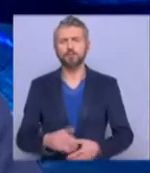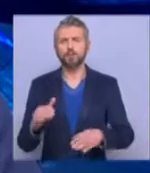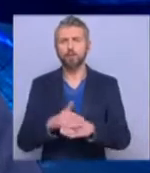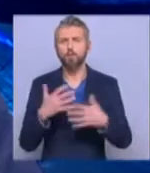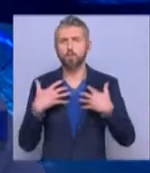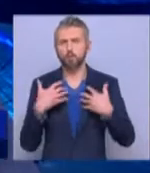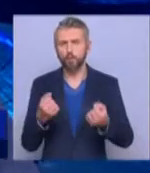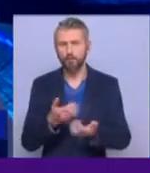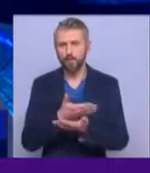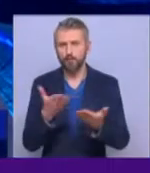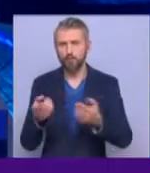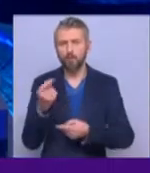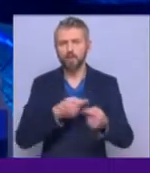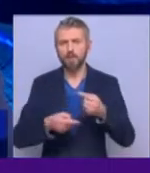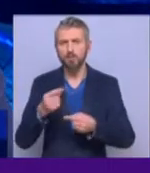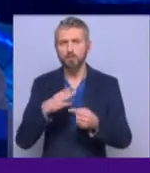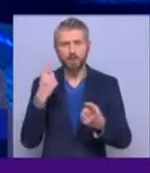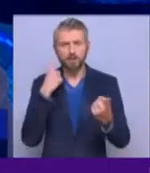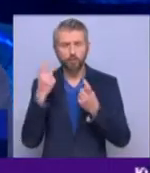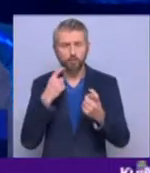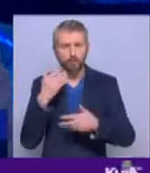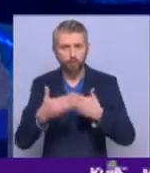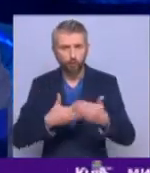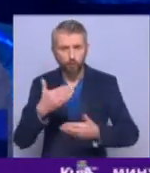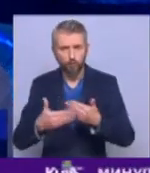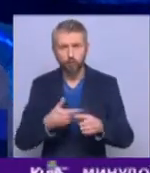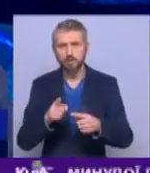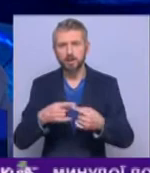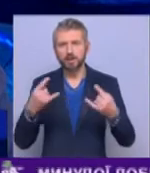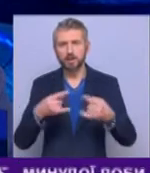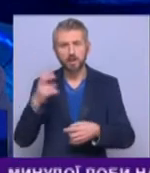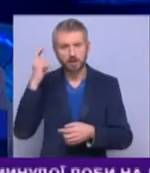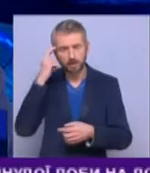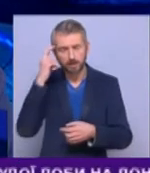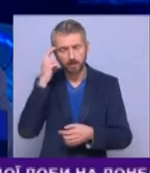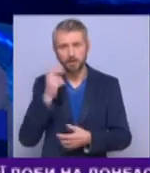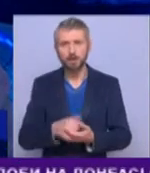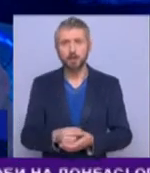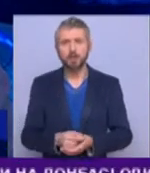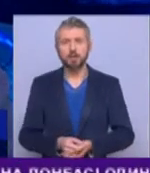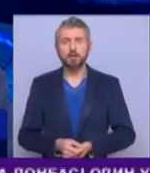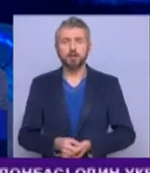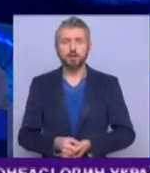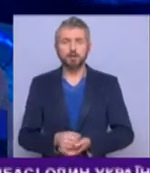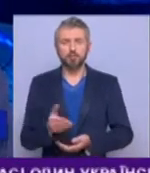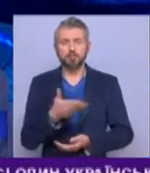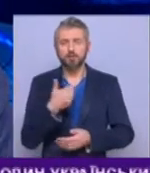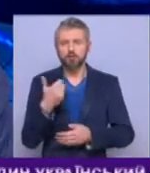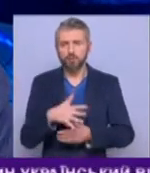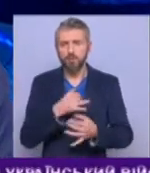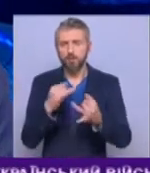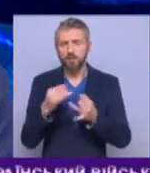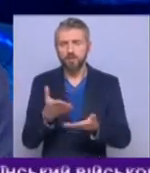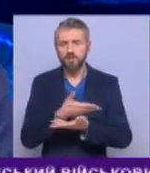Доброго здоров'я, пані і панове. Повертаємося в інформаційну ходу. Це телеканал Київ, це проєкт Київ Лайф. Мене звуть Василь Климчук, і ми вже поговорили з